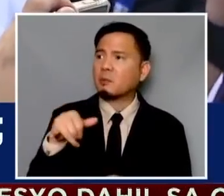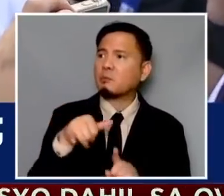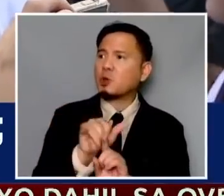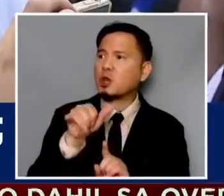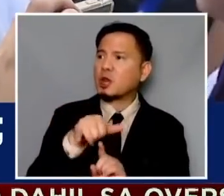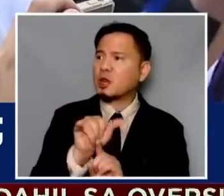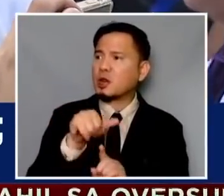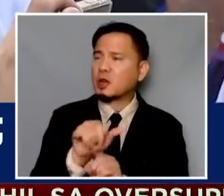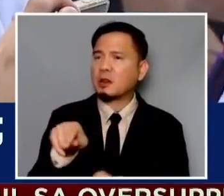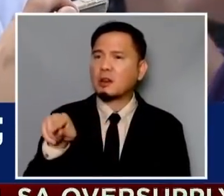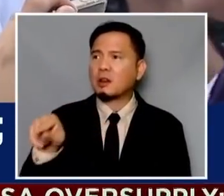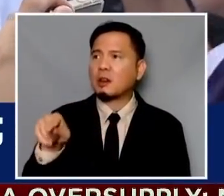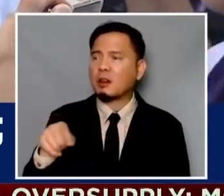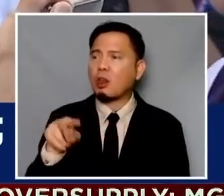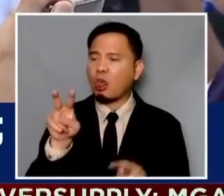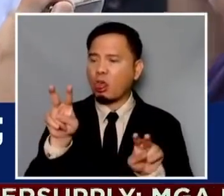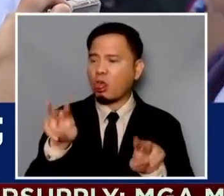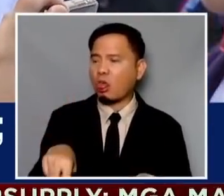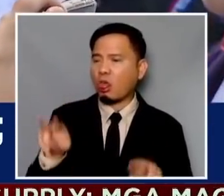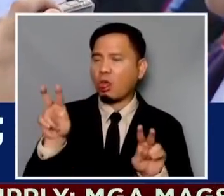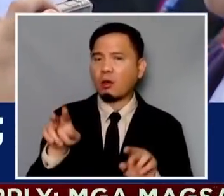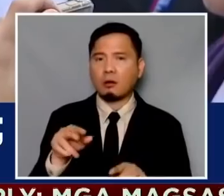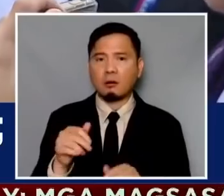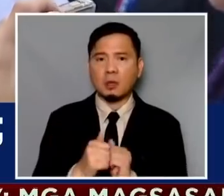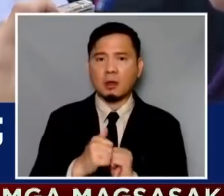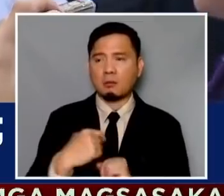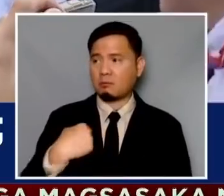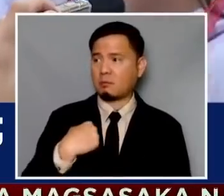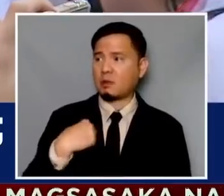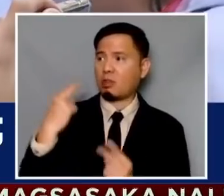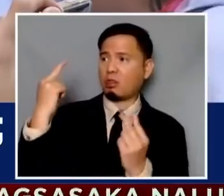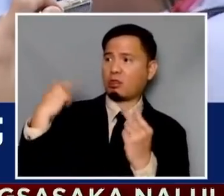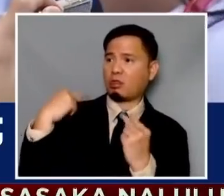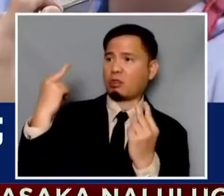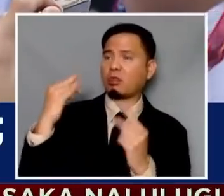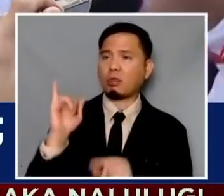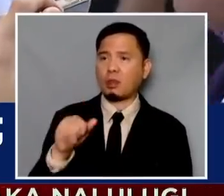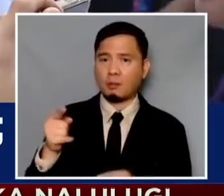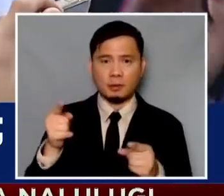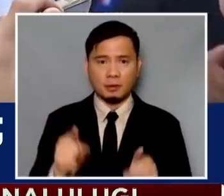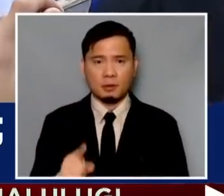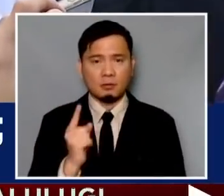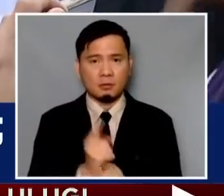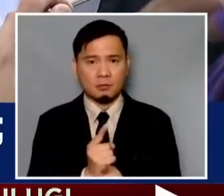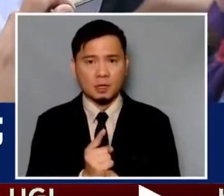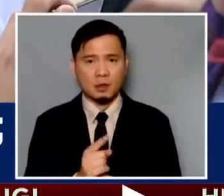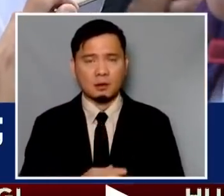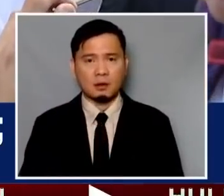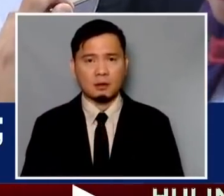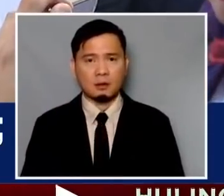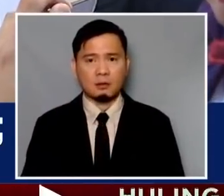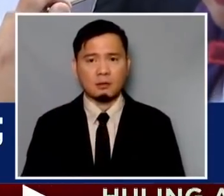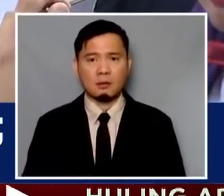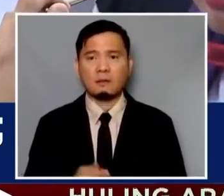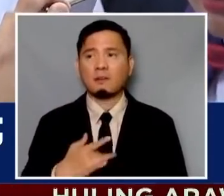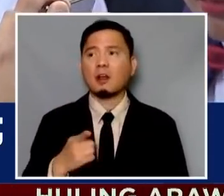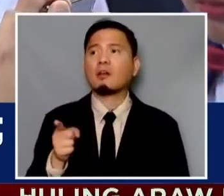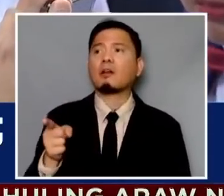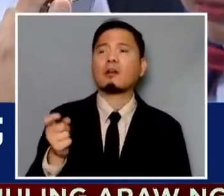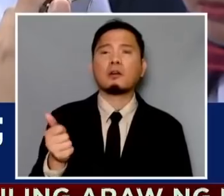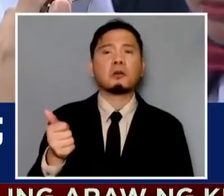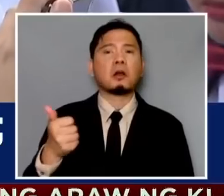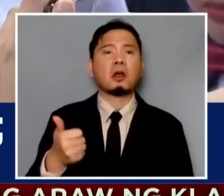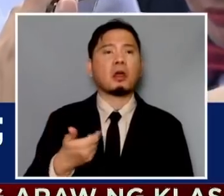sila matapobre. Maliit ang tingin nila sa amin. Diba? Mataas ang pagtingin nila sa sarili